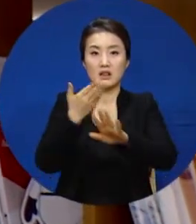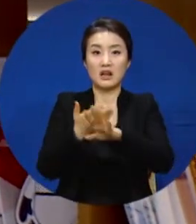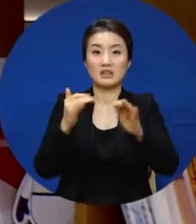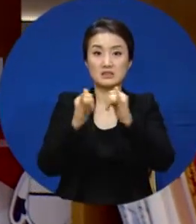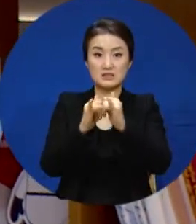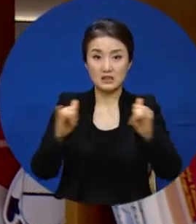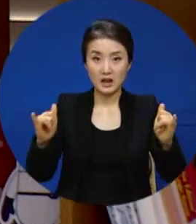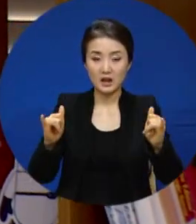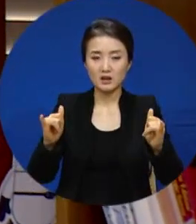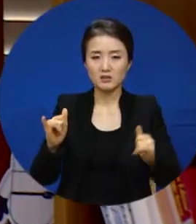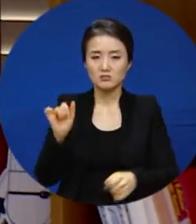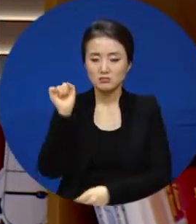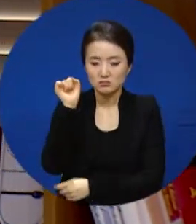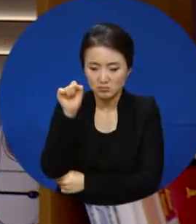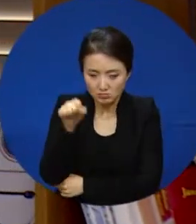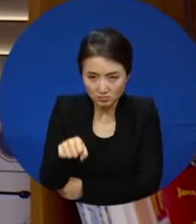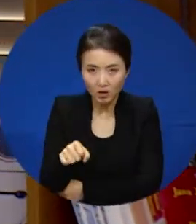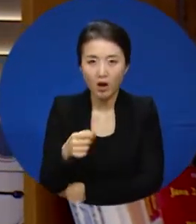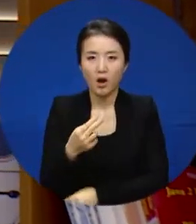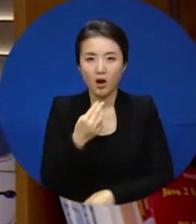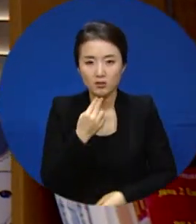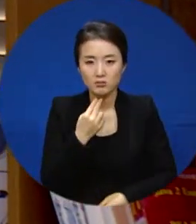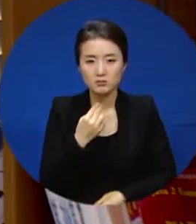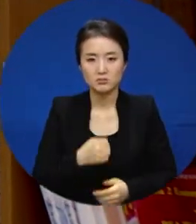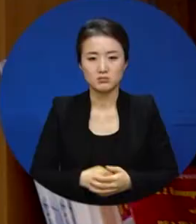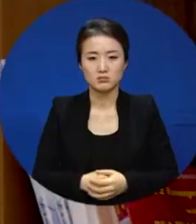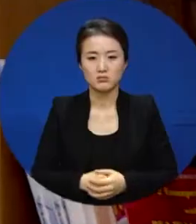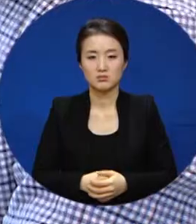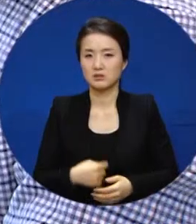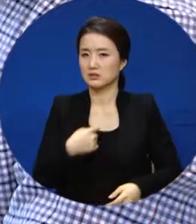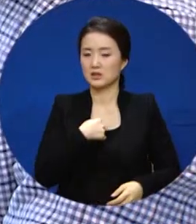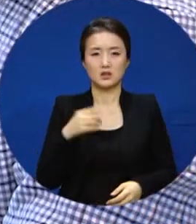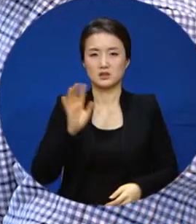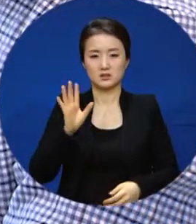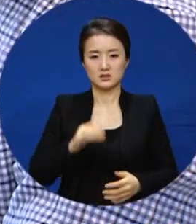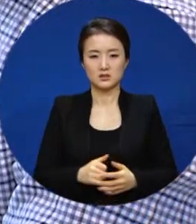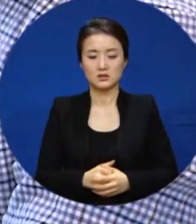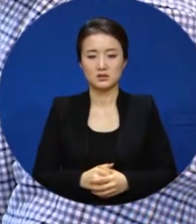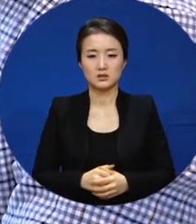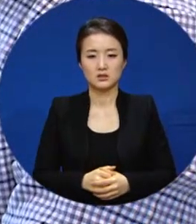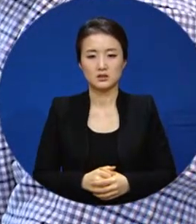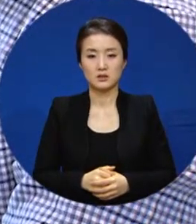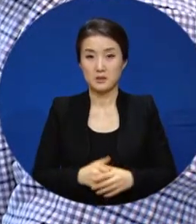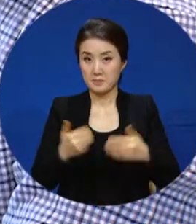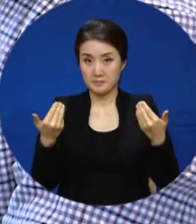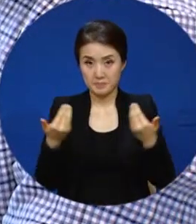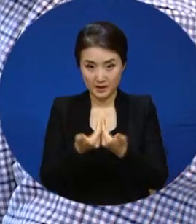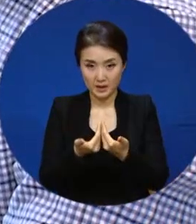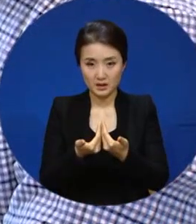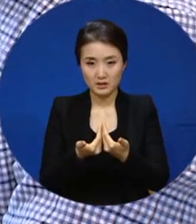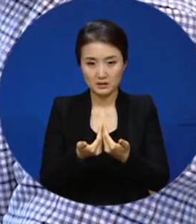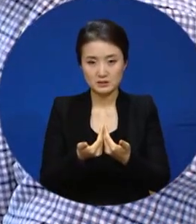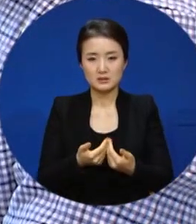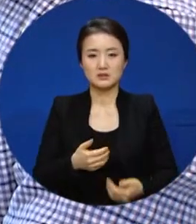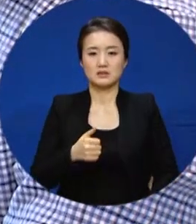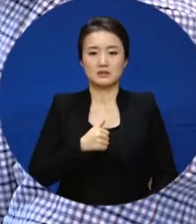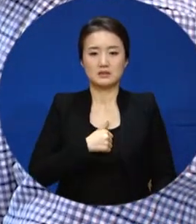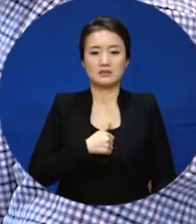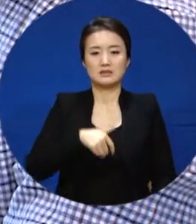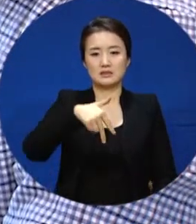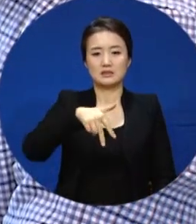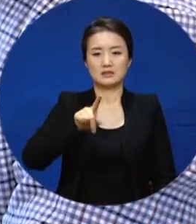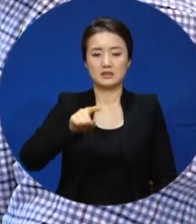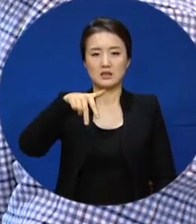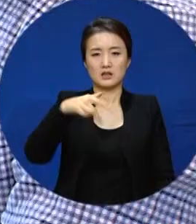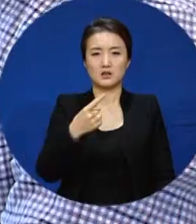대상이 조사 라며 내가 아니야 그 반대 게는 완전한 반대 개념이 자 준 감히 에요 자존감의